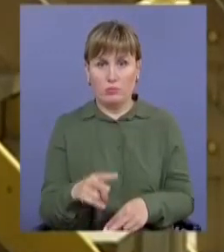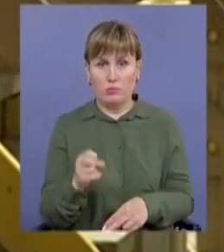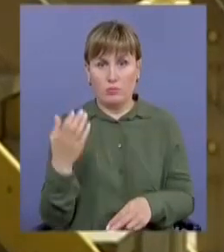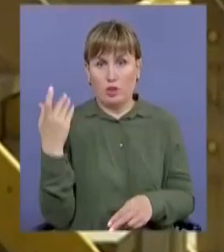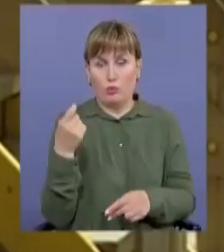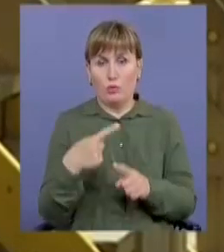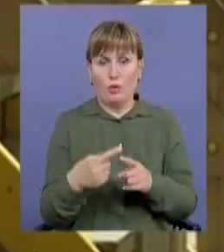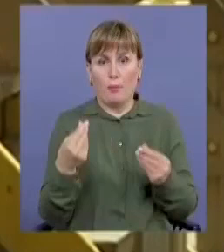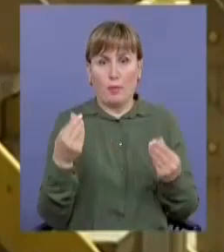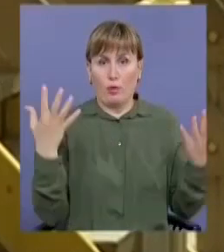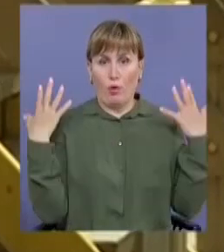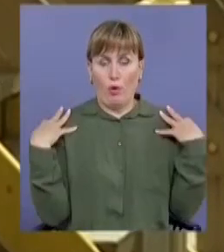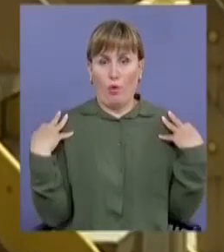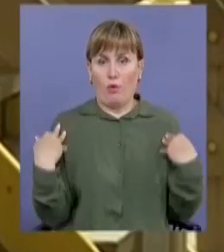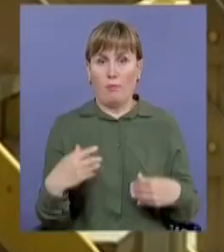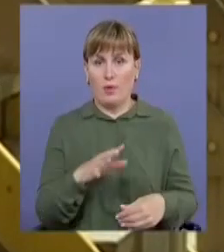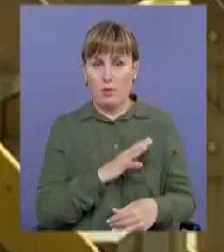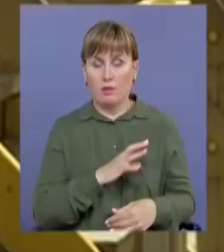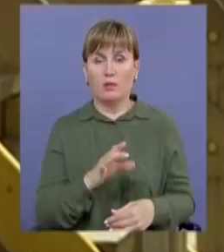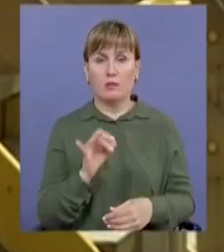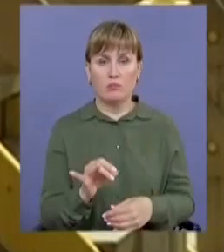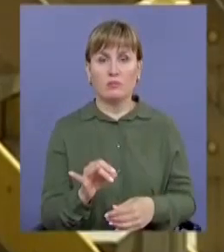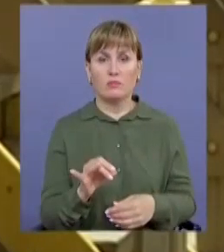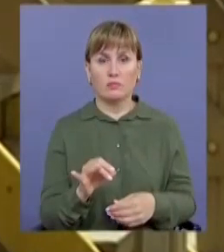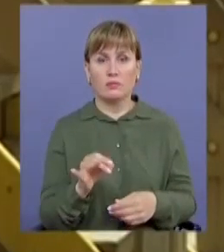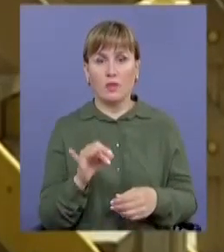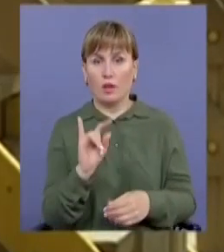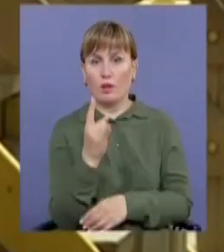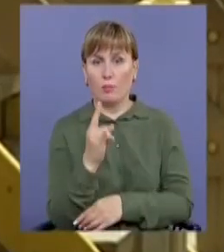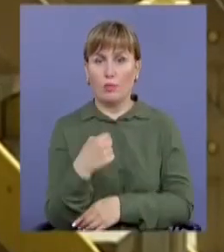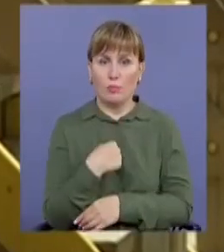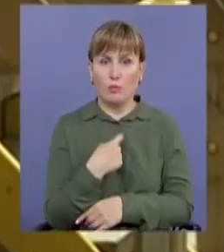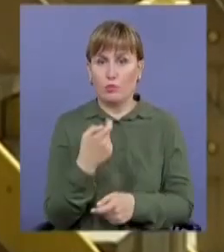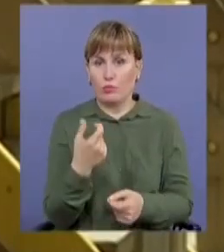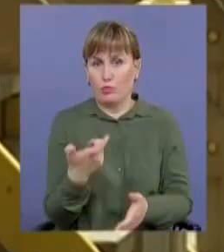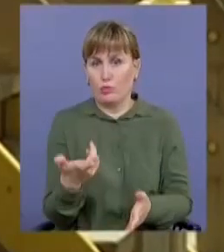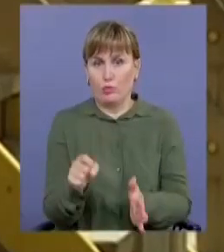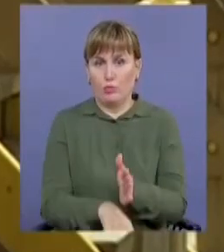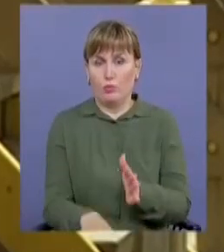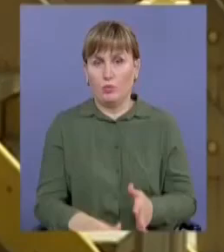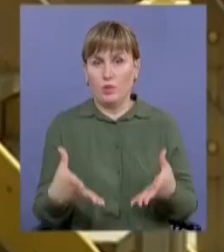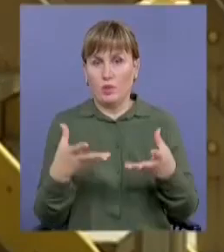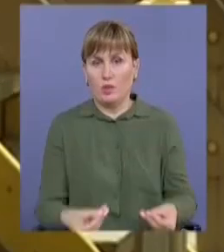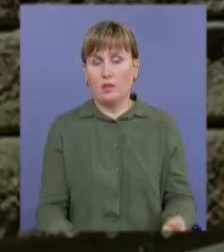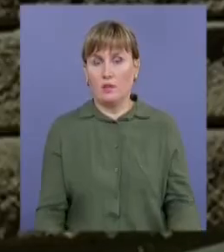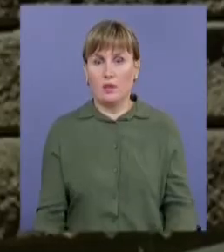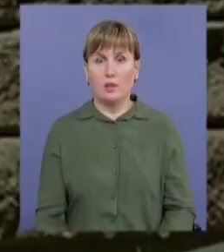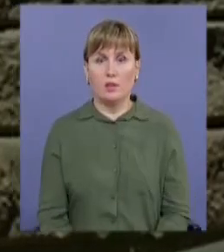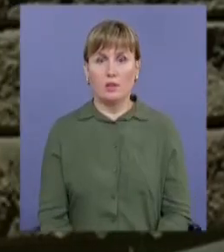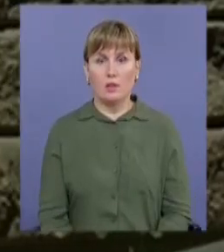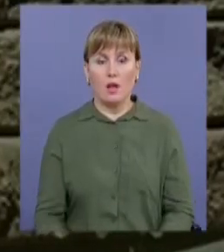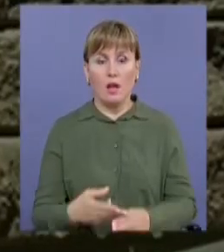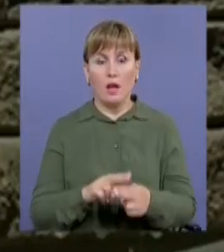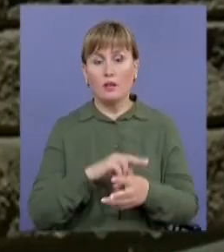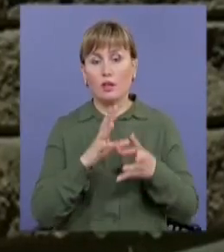сюда песок посыпался сверху. И ну, буквально вот ребенка и меня чуть практически не раздавило этой плитой. А это